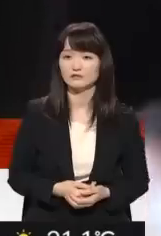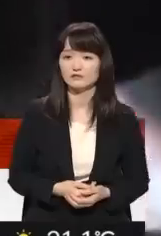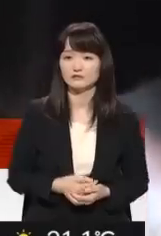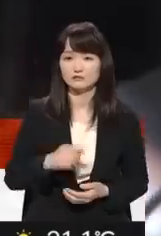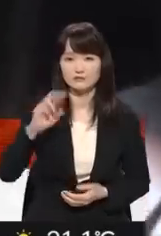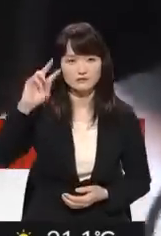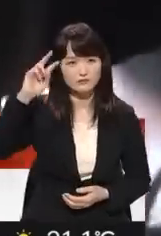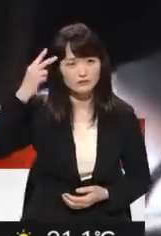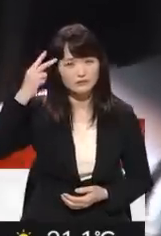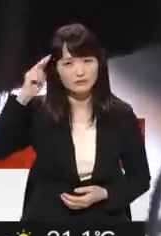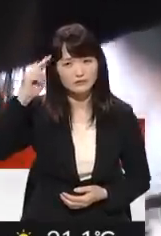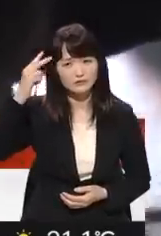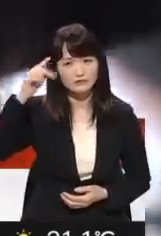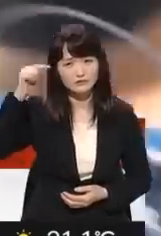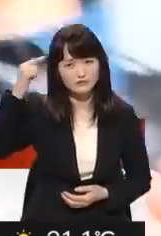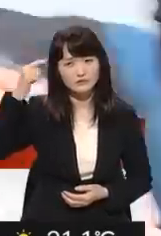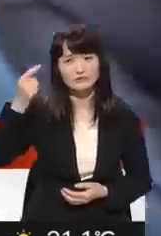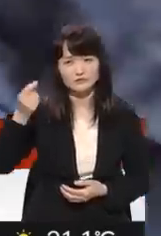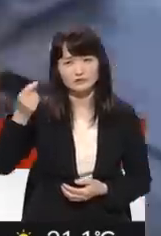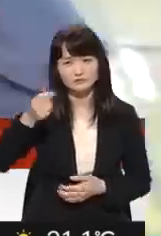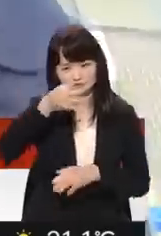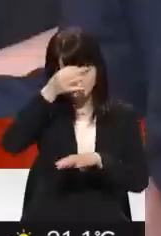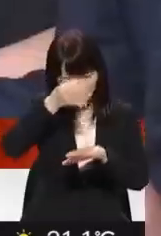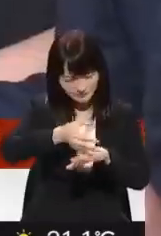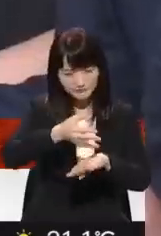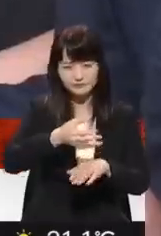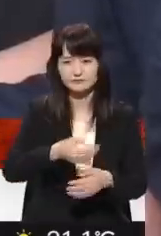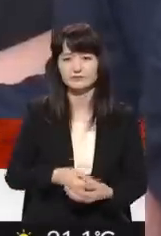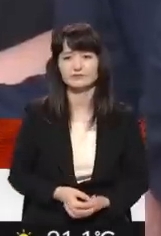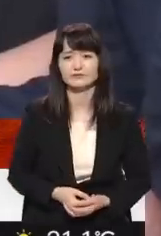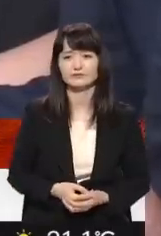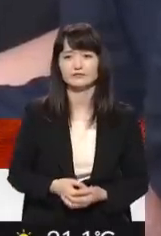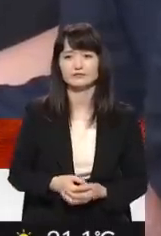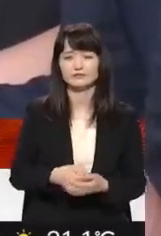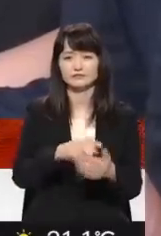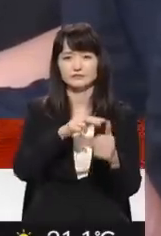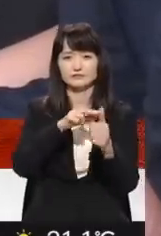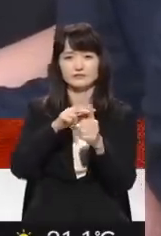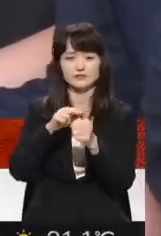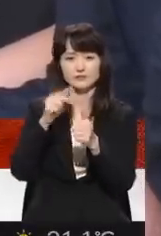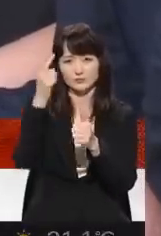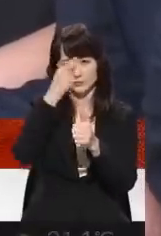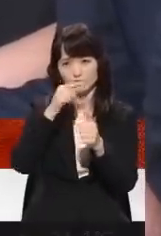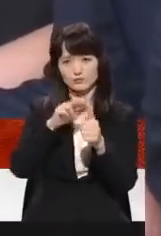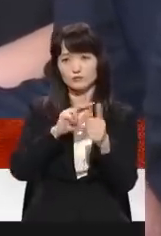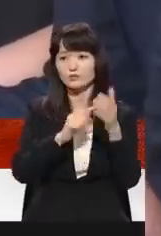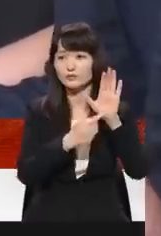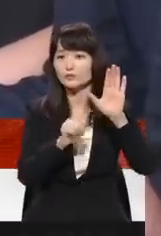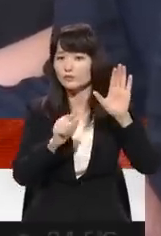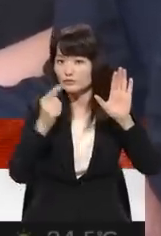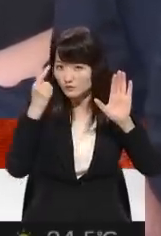제정신이 아니었던 것 같습니다. 죄송합니다. 지금 신상 공개가 됐는데 여기 대해서 어떻게 생각하십니까?